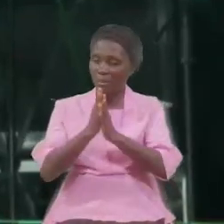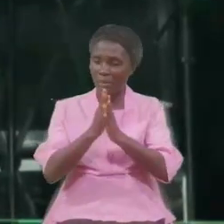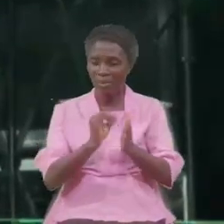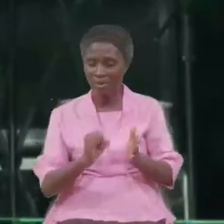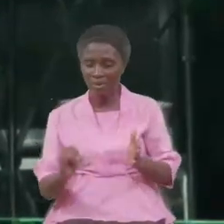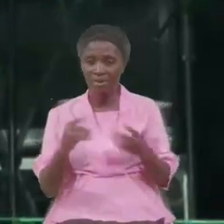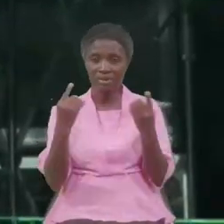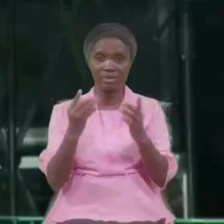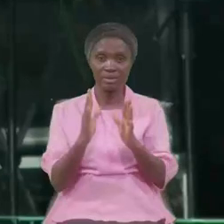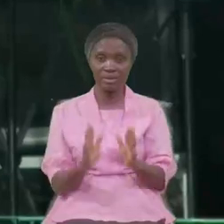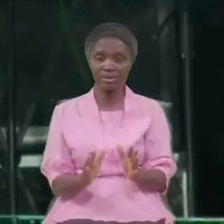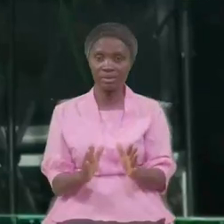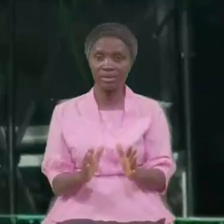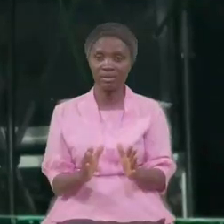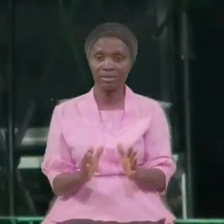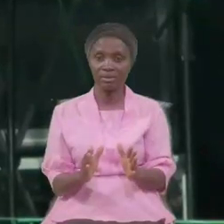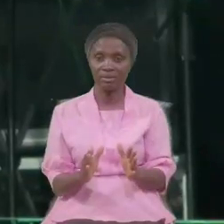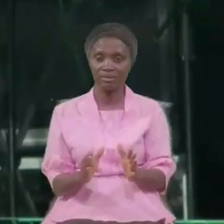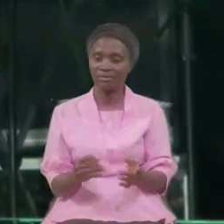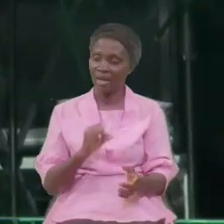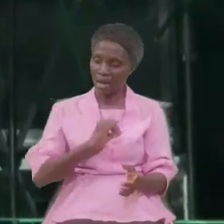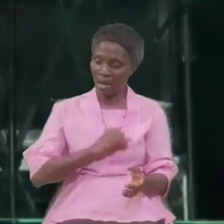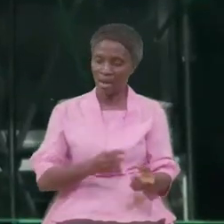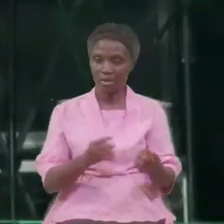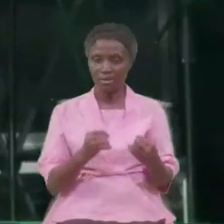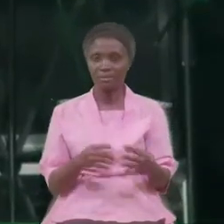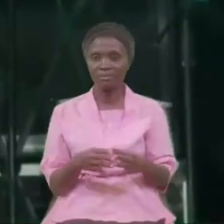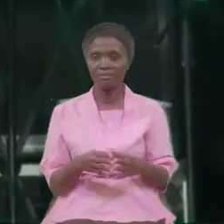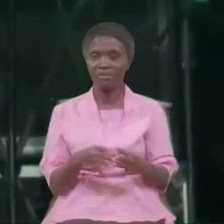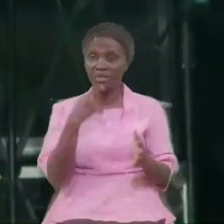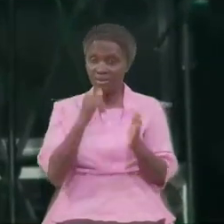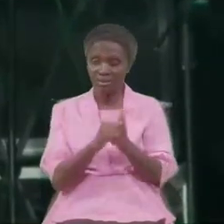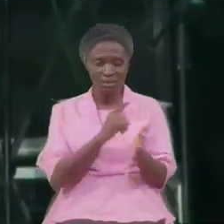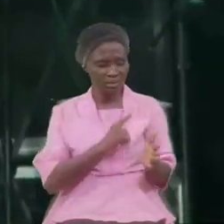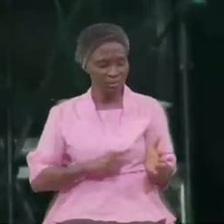le pécheur suppliant, dit, je viens. Seigneur, je viens.